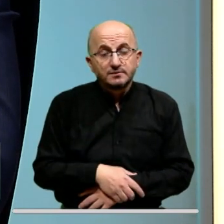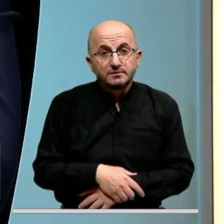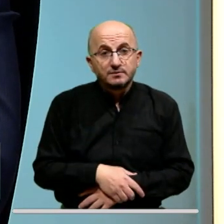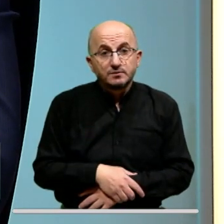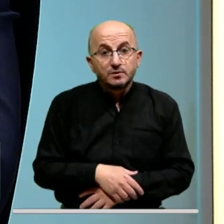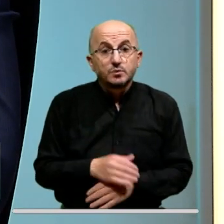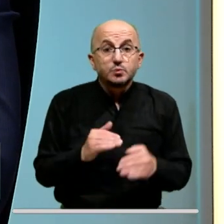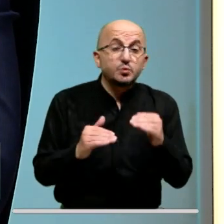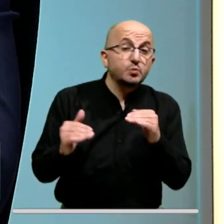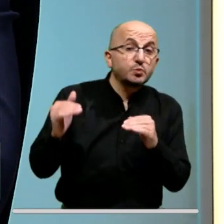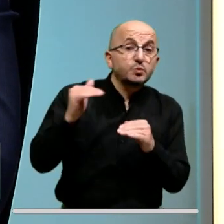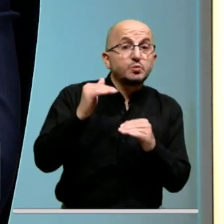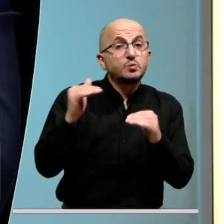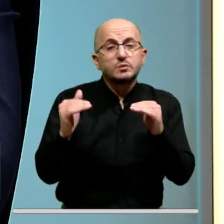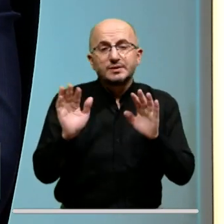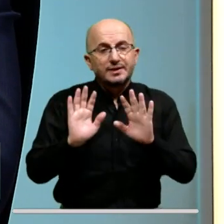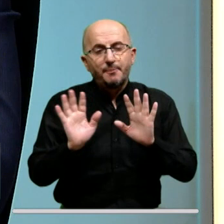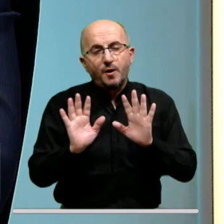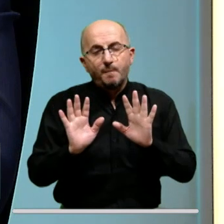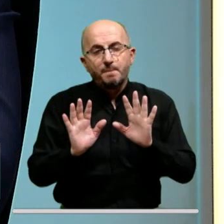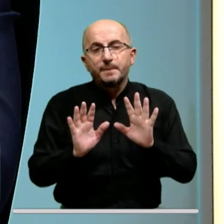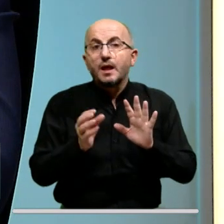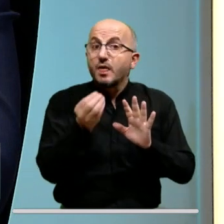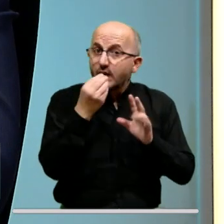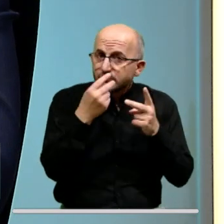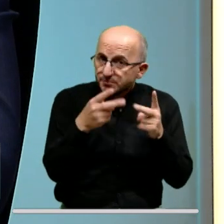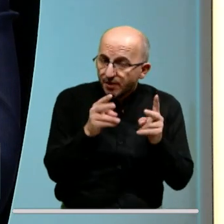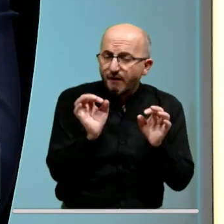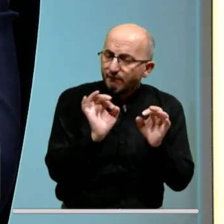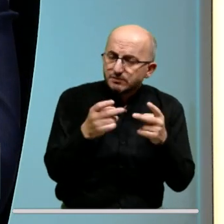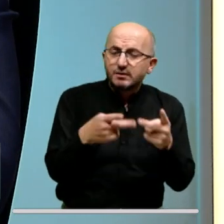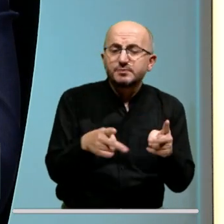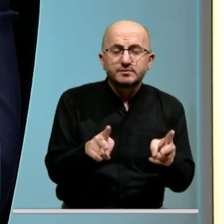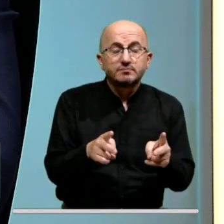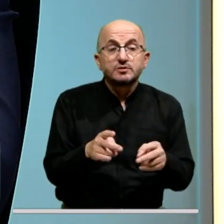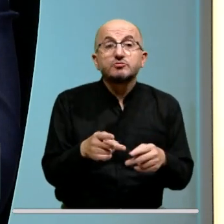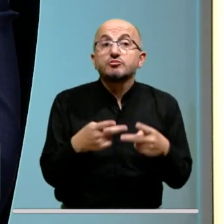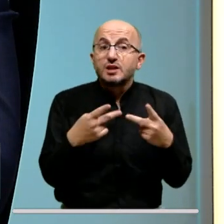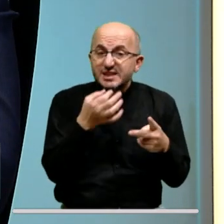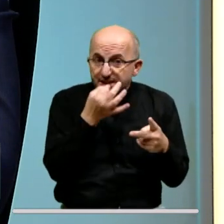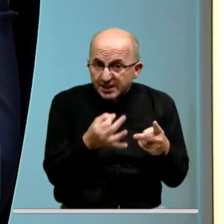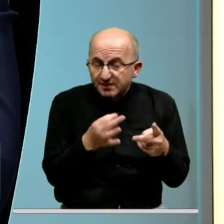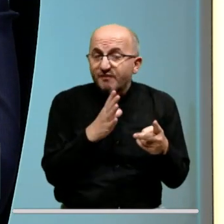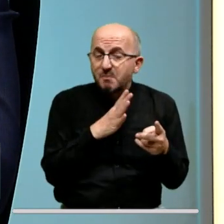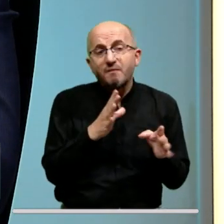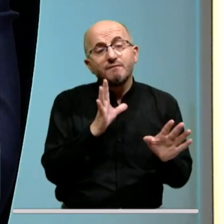eftaliyat açısından söylemiyorum. Yenilebilir mi? Yenilebilir. Caiz midir?